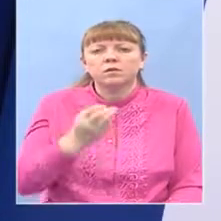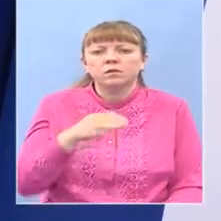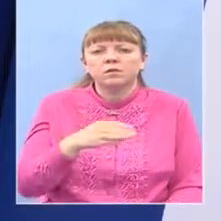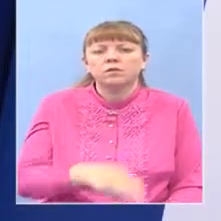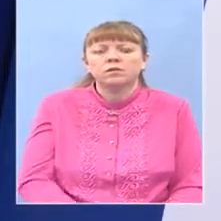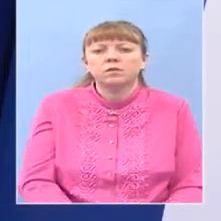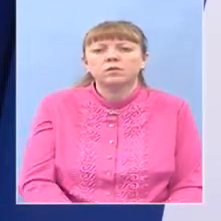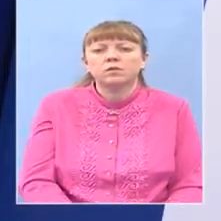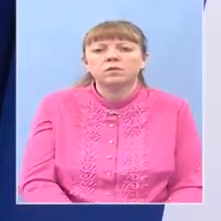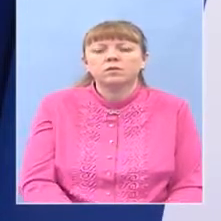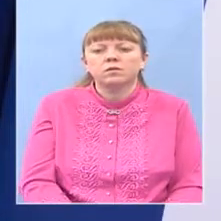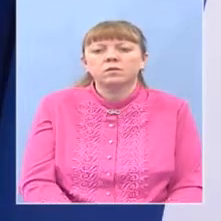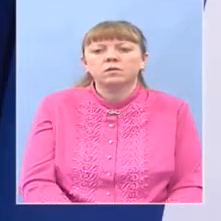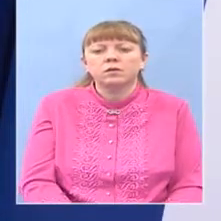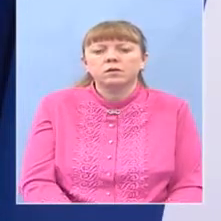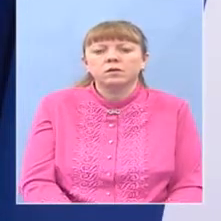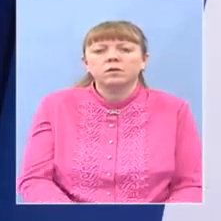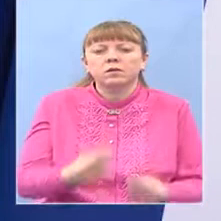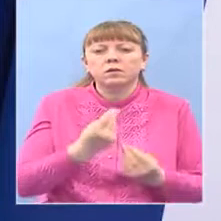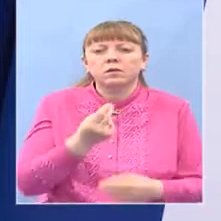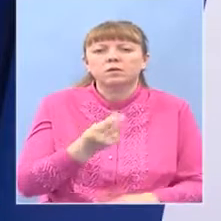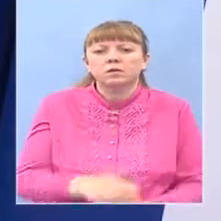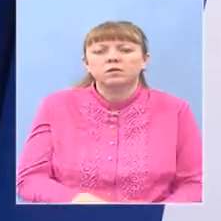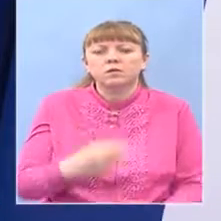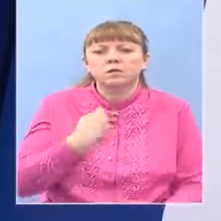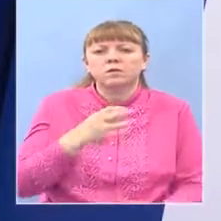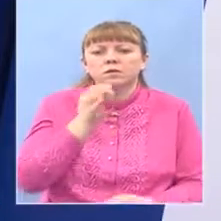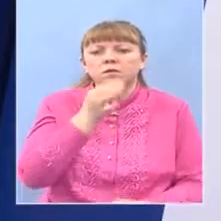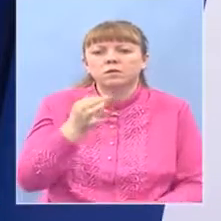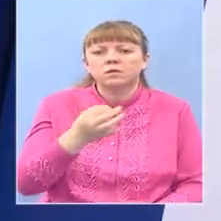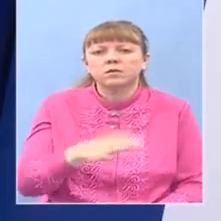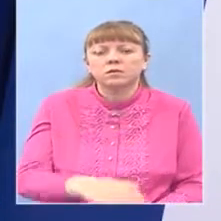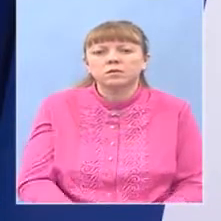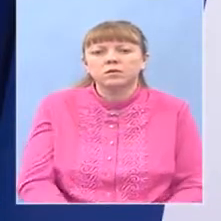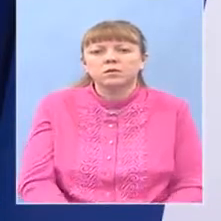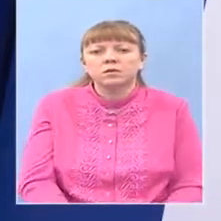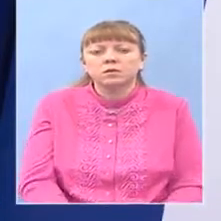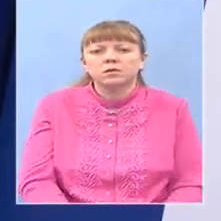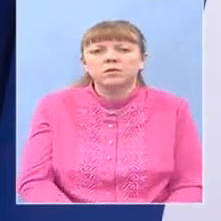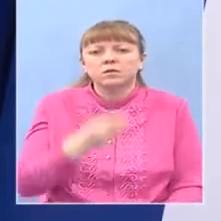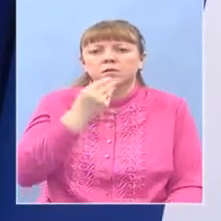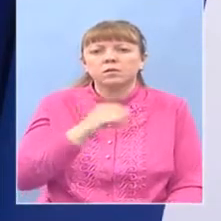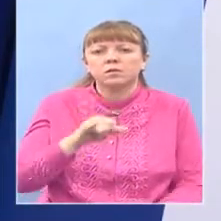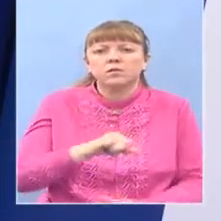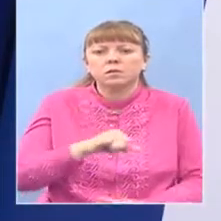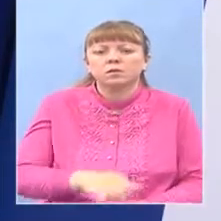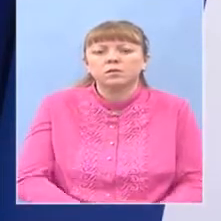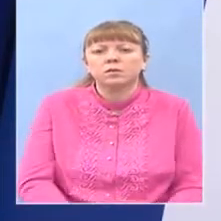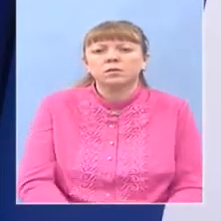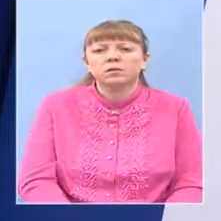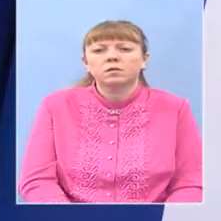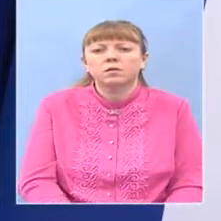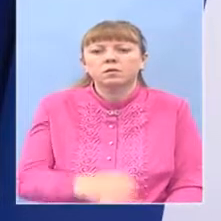отчетности. Даже если вам выдали финансирование, то вы должны будете отчитываться по всем этим, да, затратам и так далее. Нужно брать на